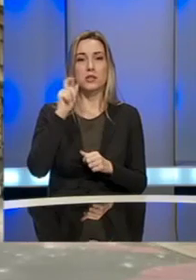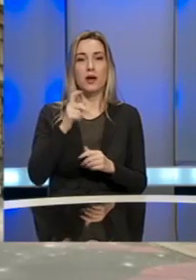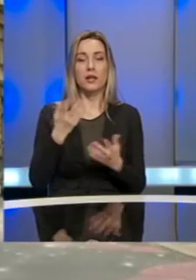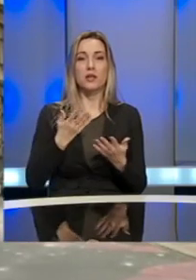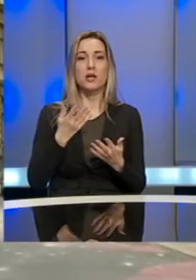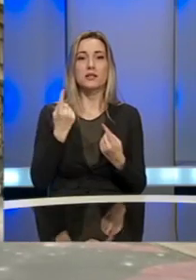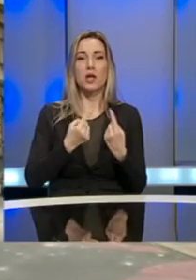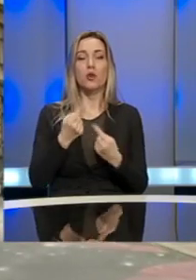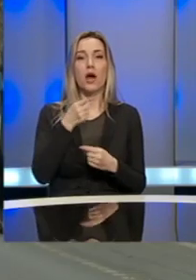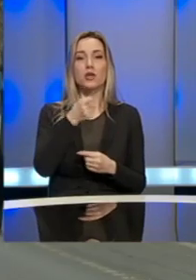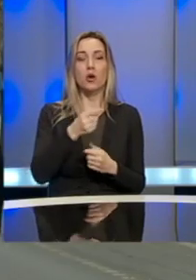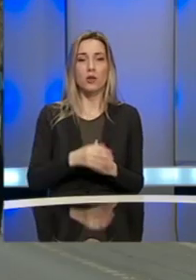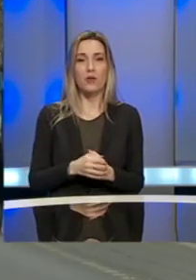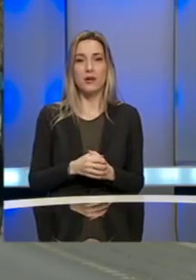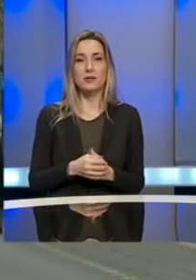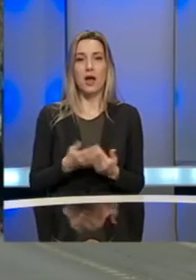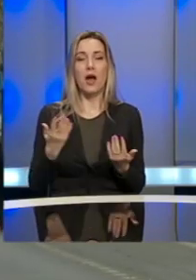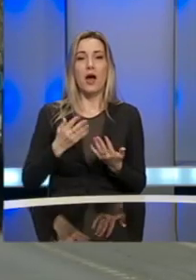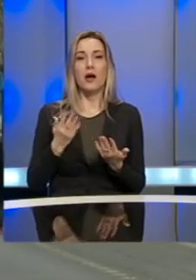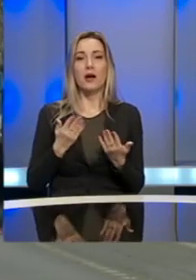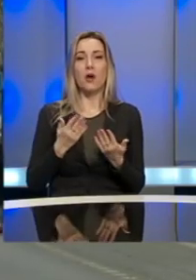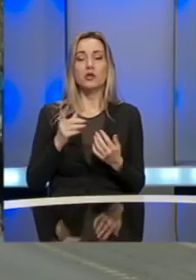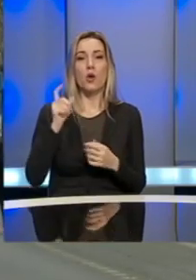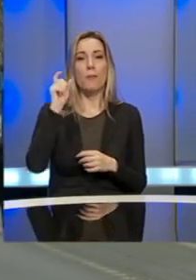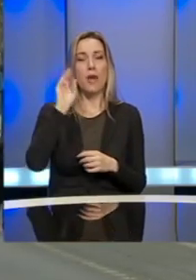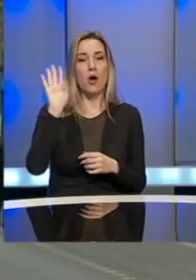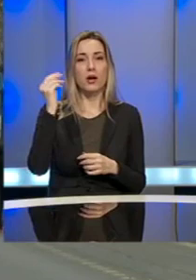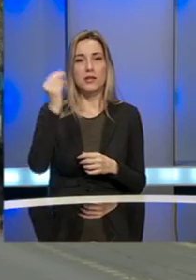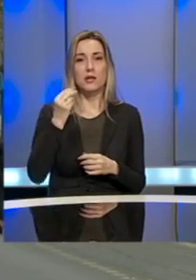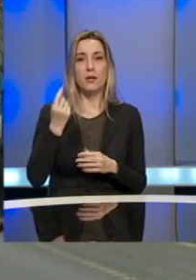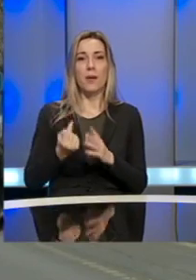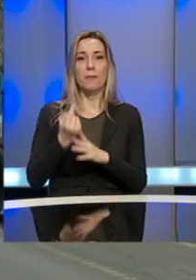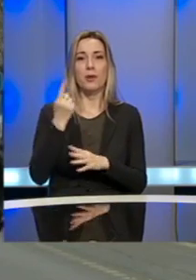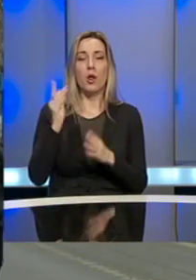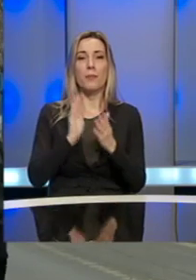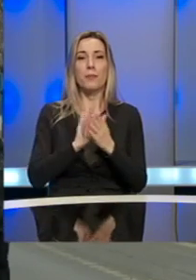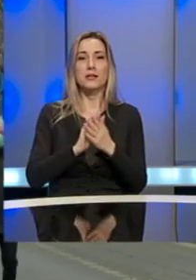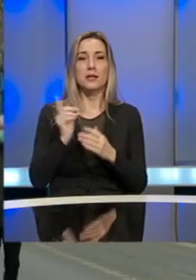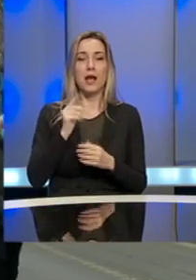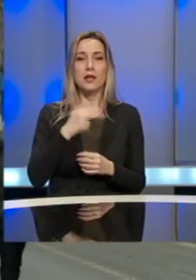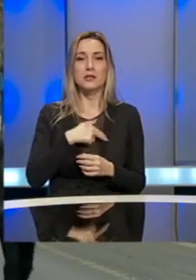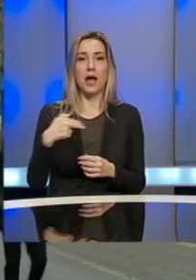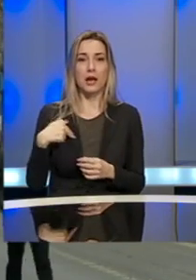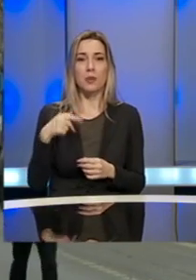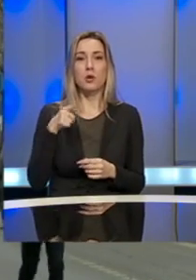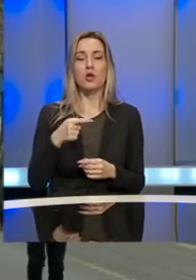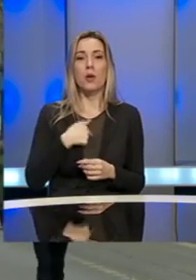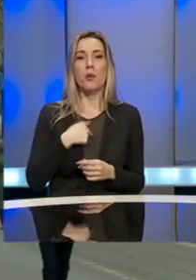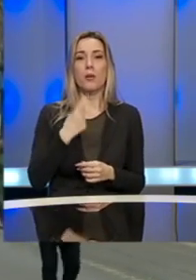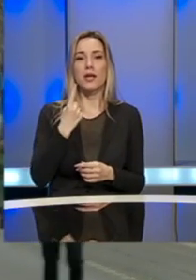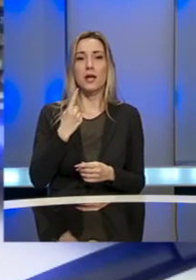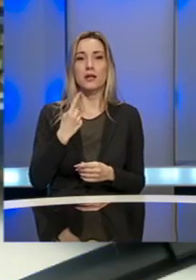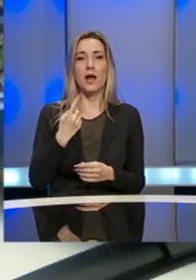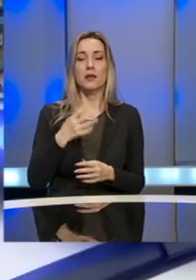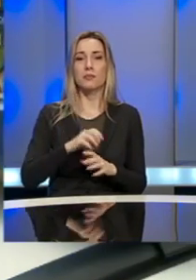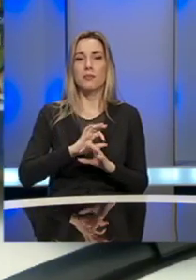događa kod vas, ali kao i što je u Beogradu se dogodilo pljeskanje Zagrebu, to je po meni jedan veliki